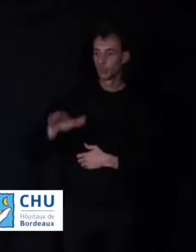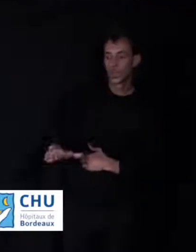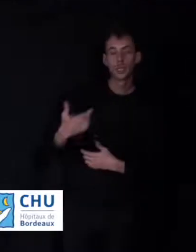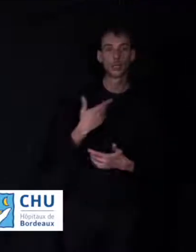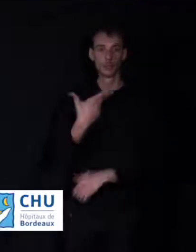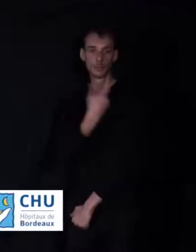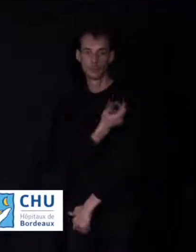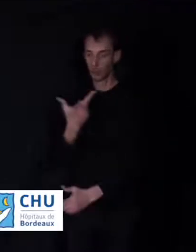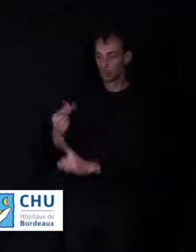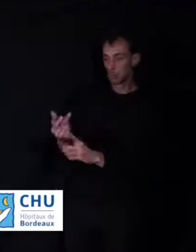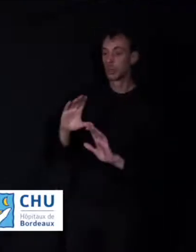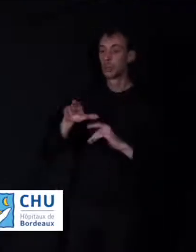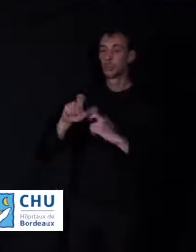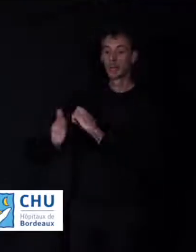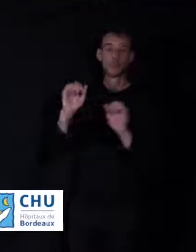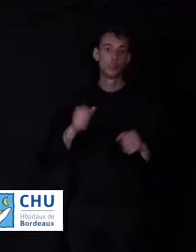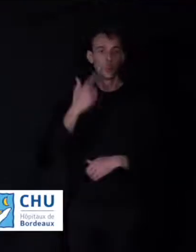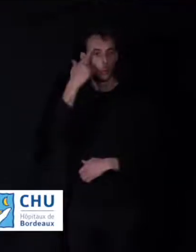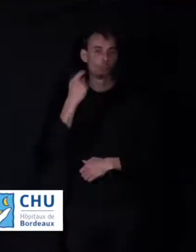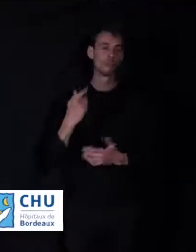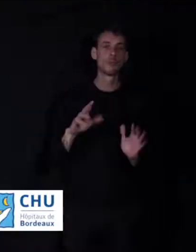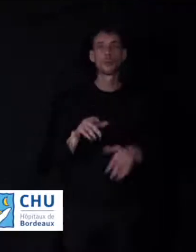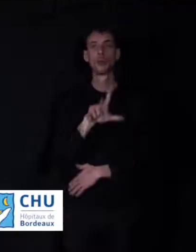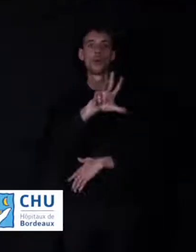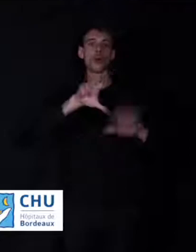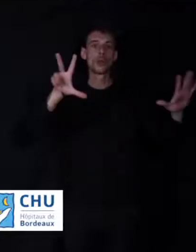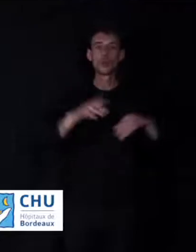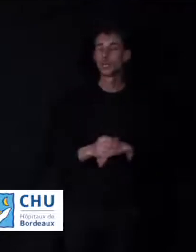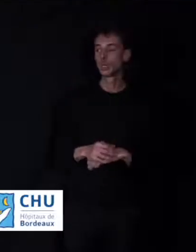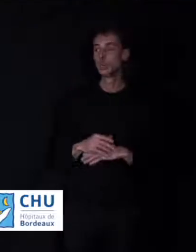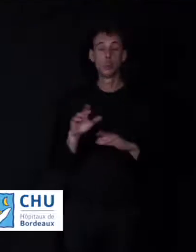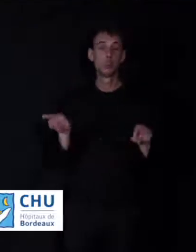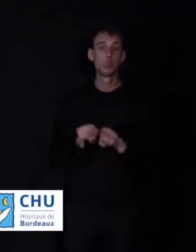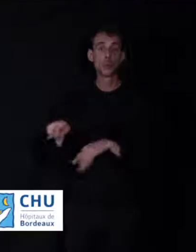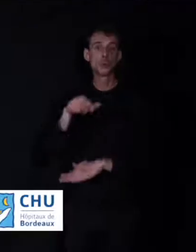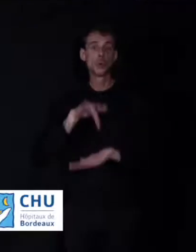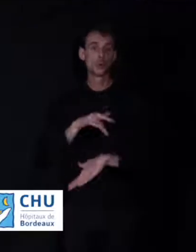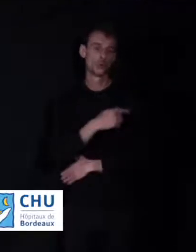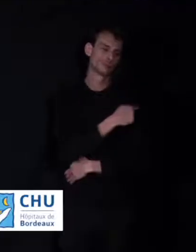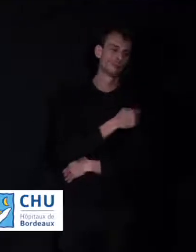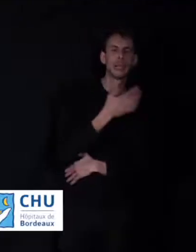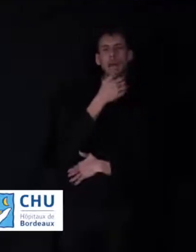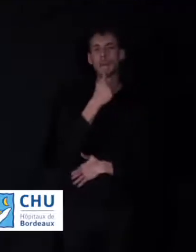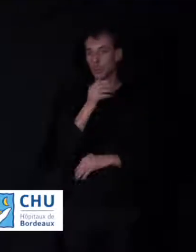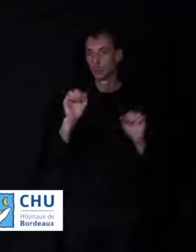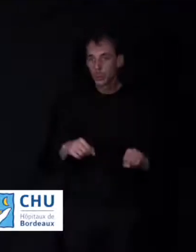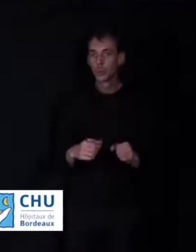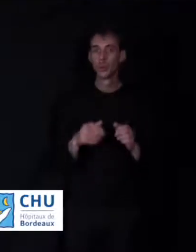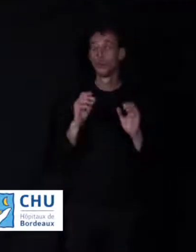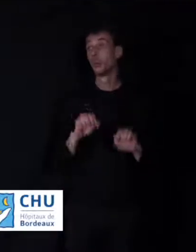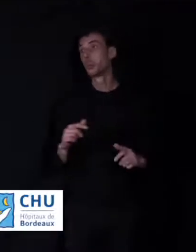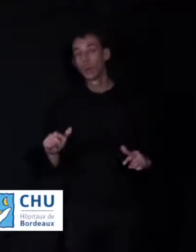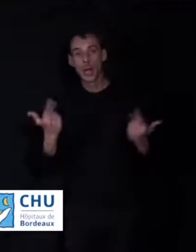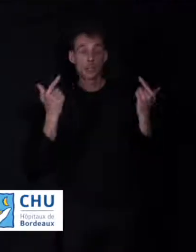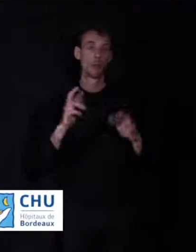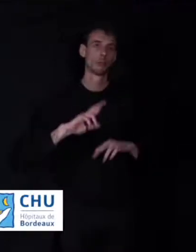avoir un petit 38, ils ont un peu mal au bras, comme nous quand on se fait vacciner contre la grippe. Très rarement, il peut y avoir des allergies,